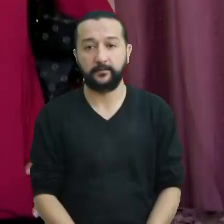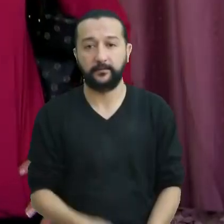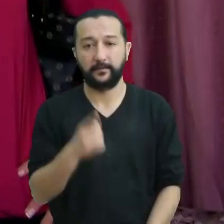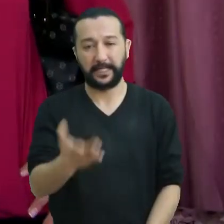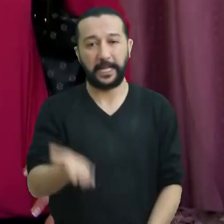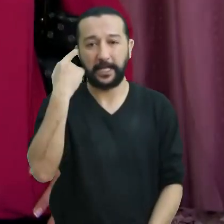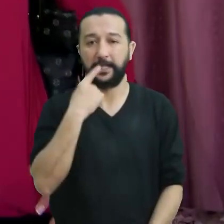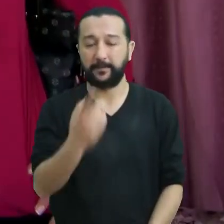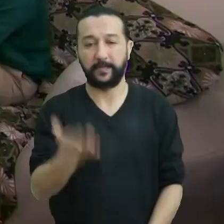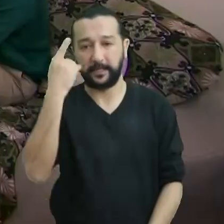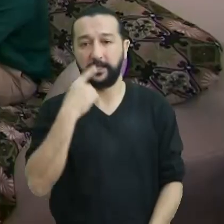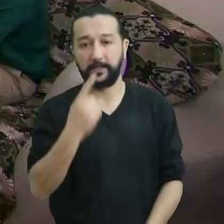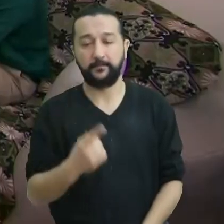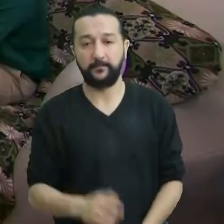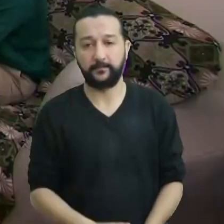Kalk şuna kalk. Kalk.